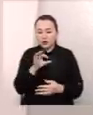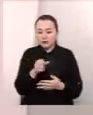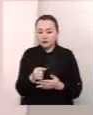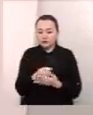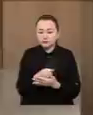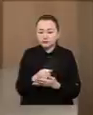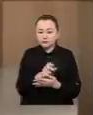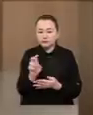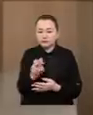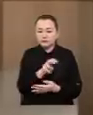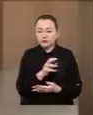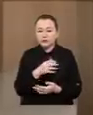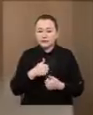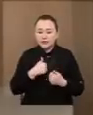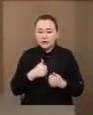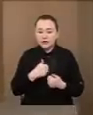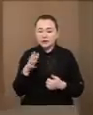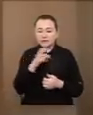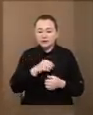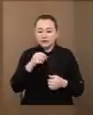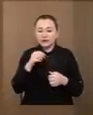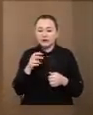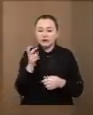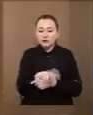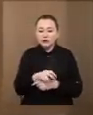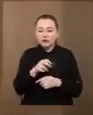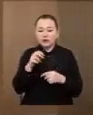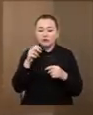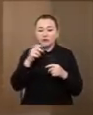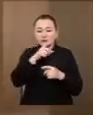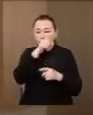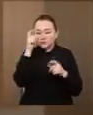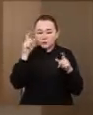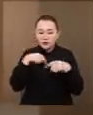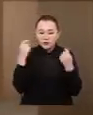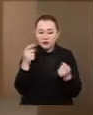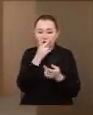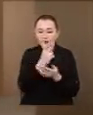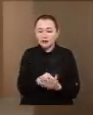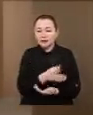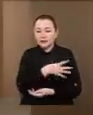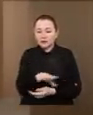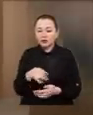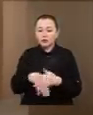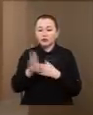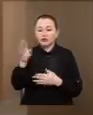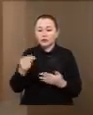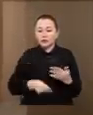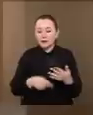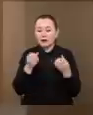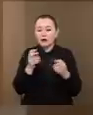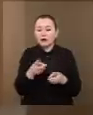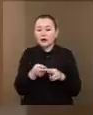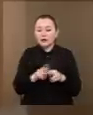пороги. Они, наверное, с завязанными глазами зашли сюда, подписали, не видя что, и ушли. А как можно было вот